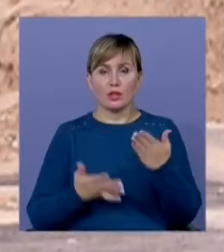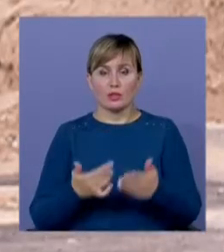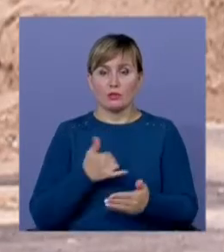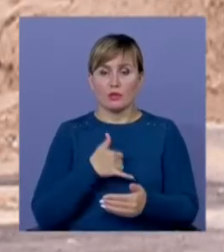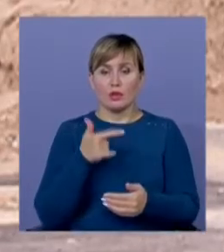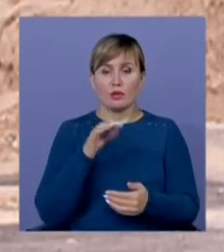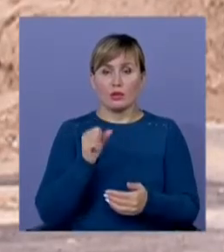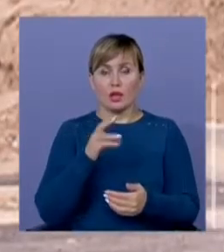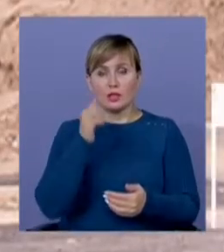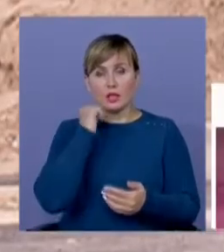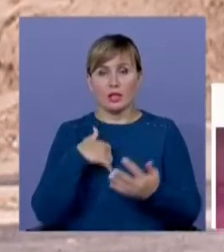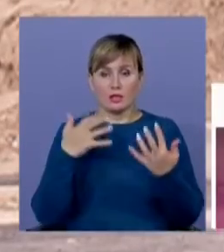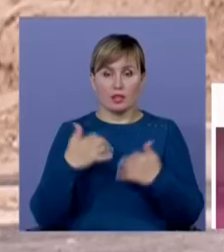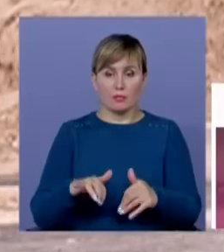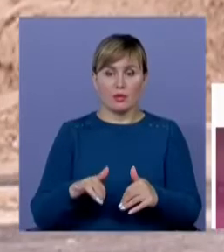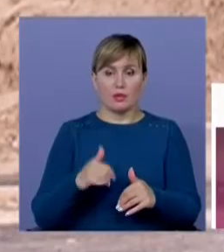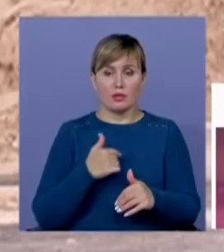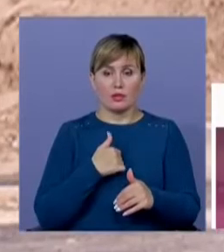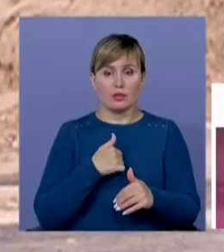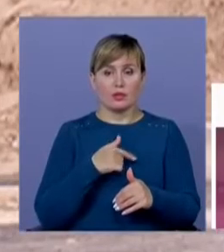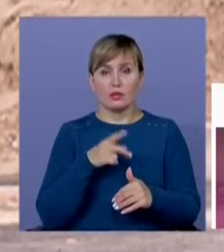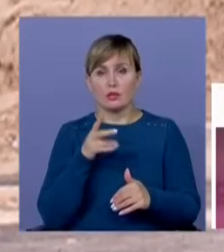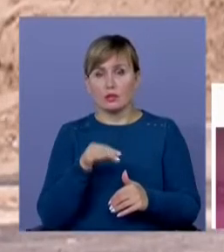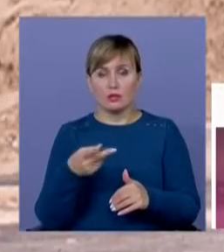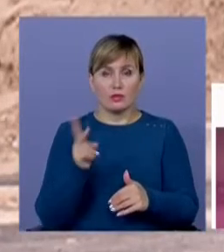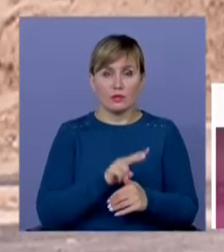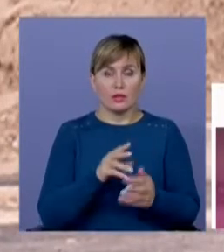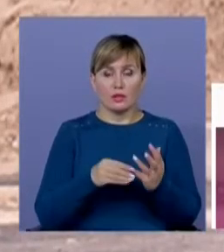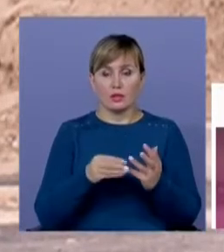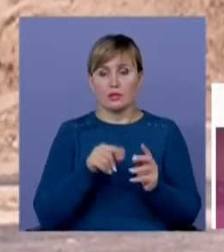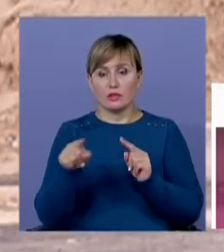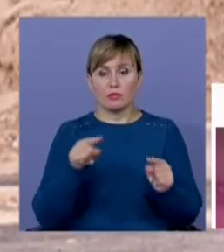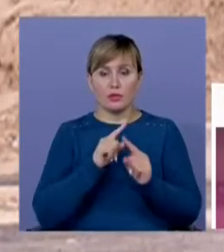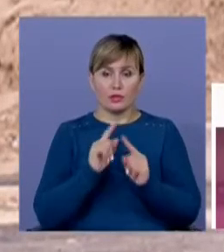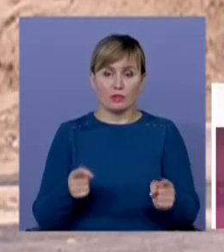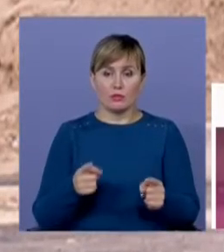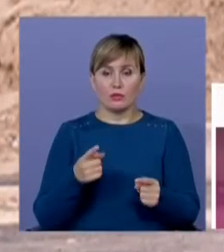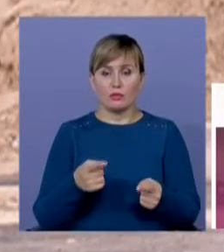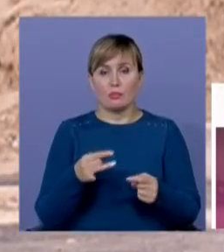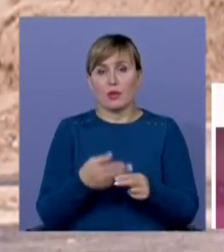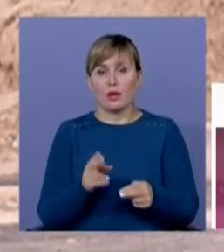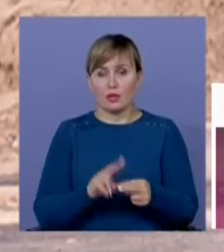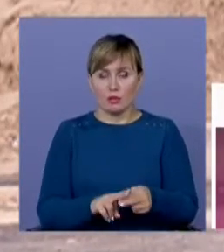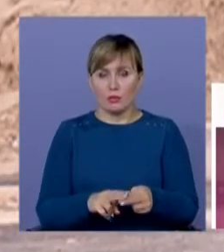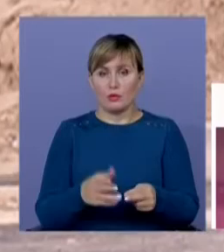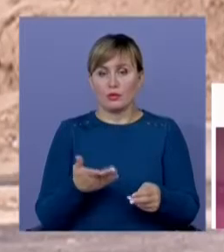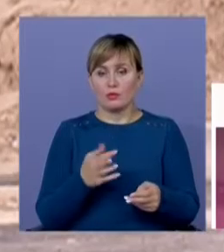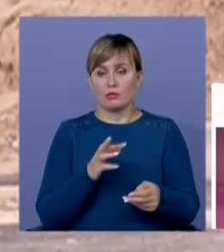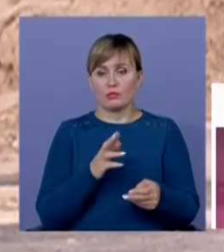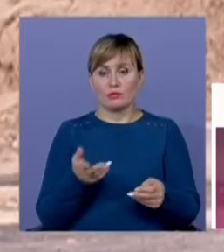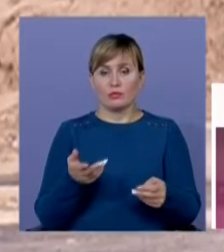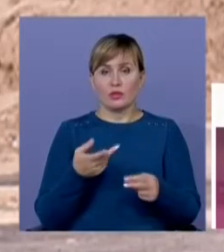старый заберут, то я не та земля у меня, не той земли не будет, ни этой земли не будет. Поэтому там